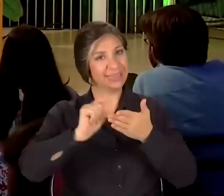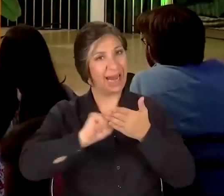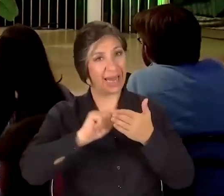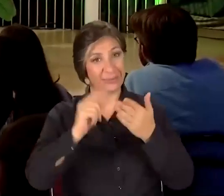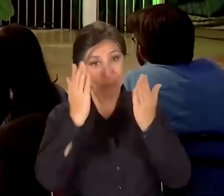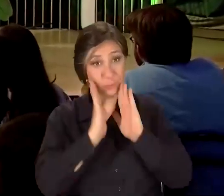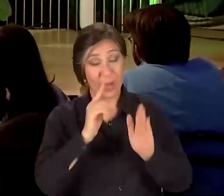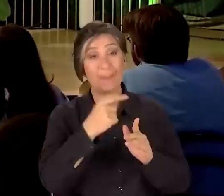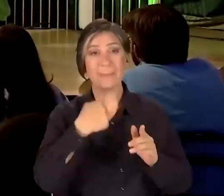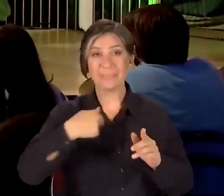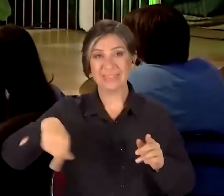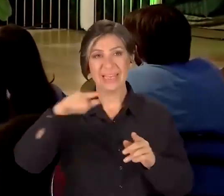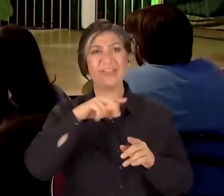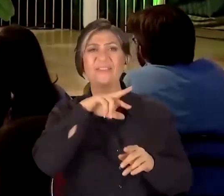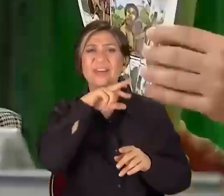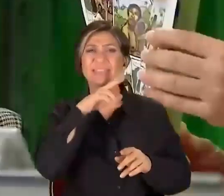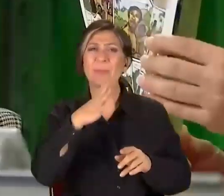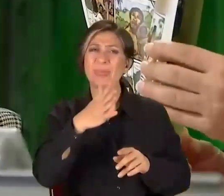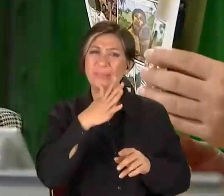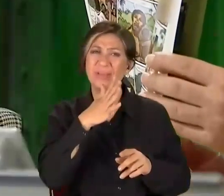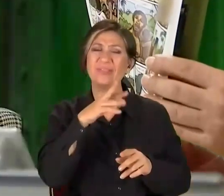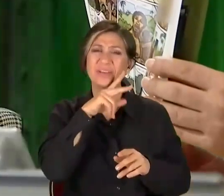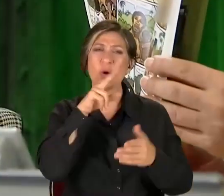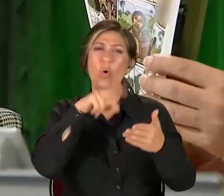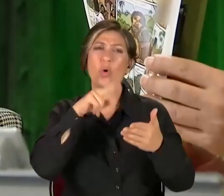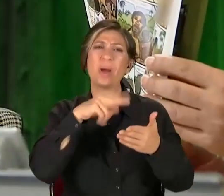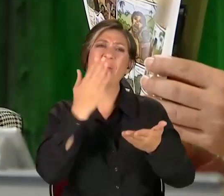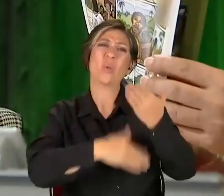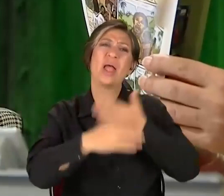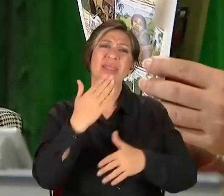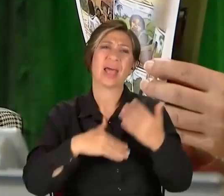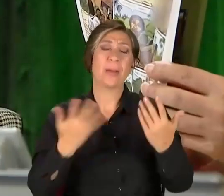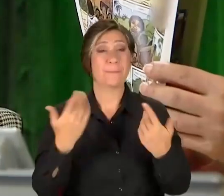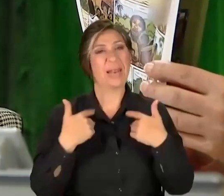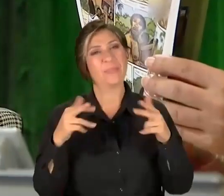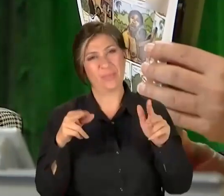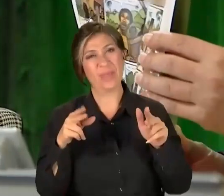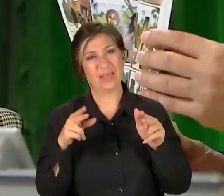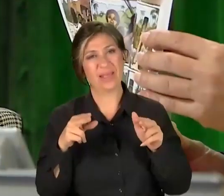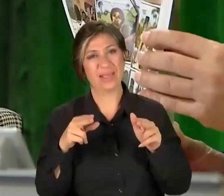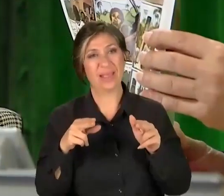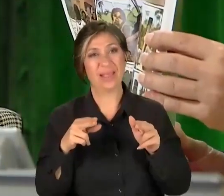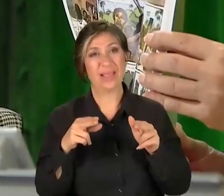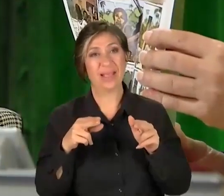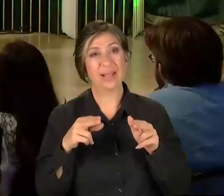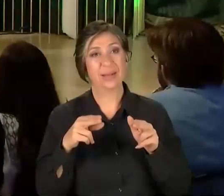sayesinde bizler de, hani Fransızca bilip de artık Fransızca okumaktan yorulanlar, mesela benim gibi,